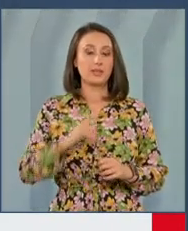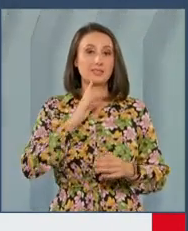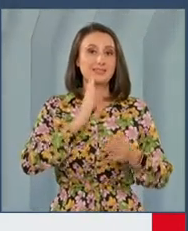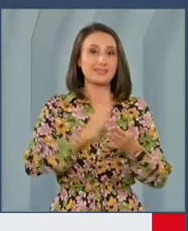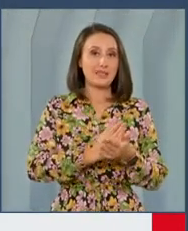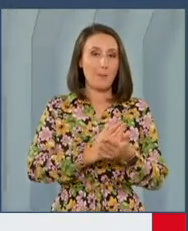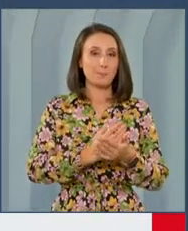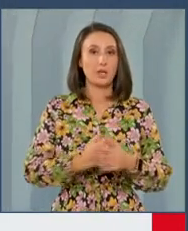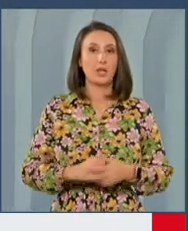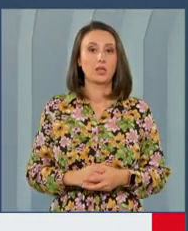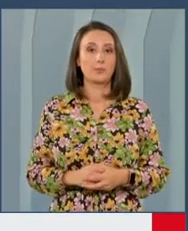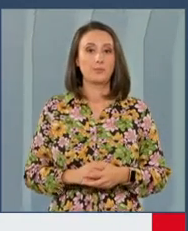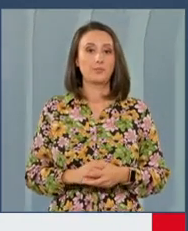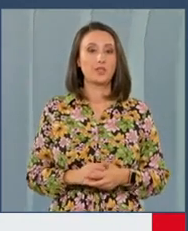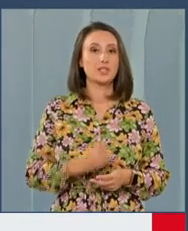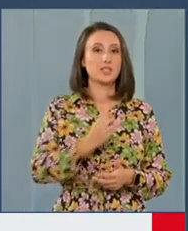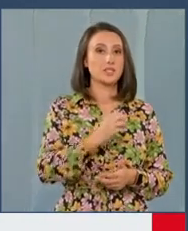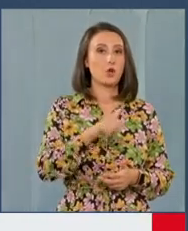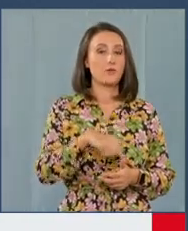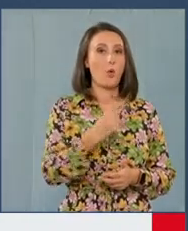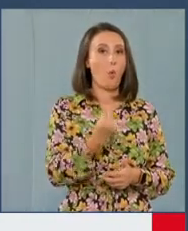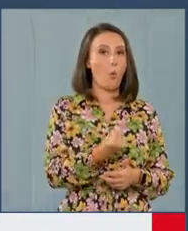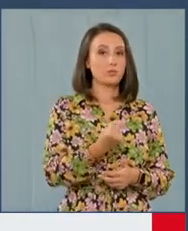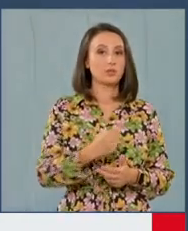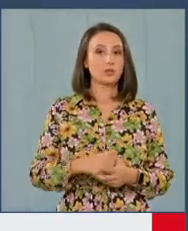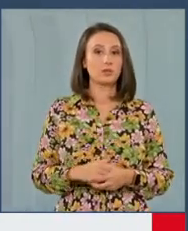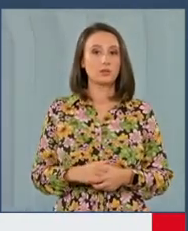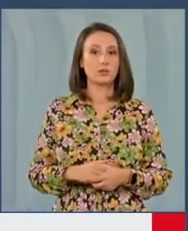stabilire cuprinsă între 0,8 și